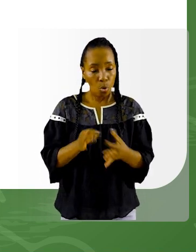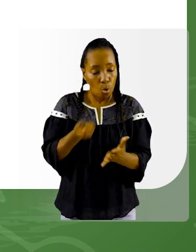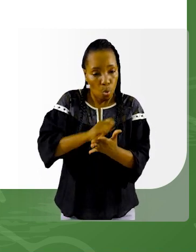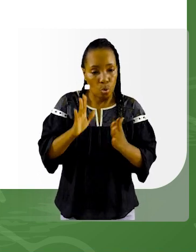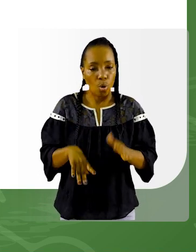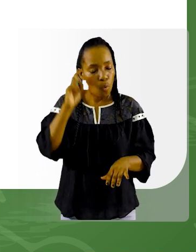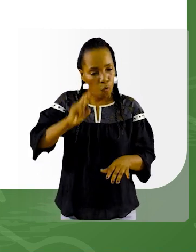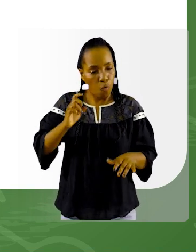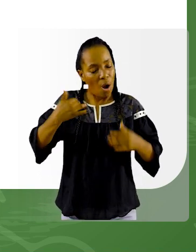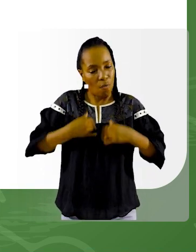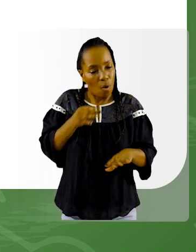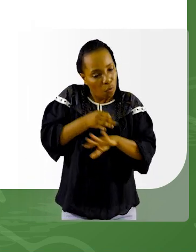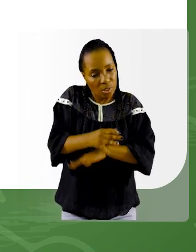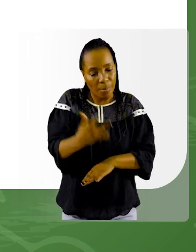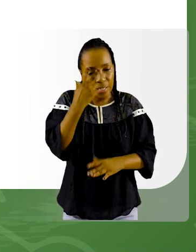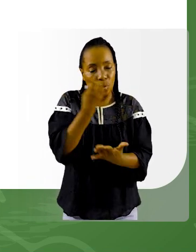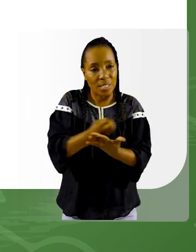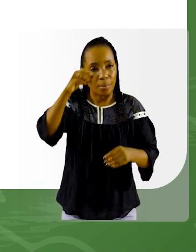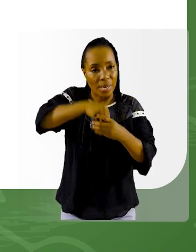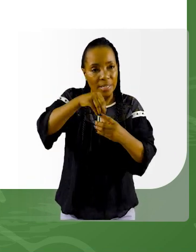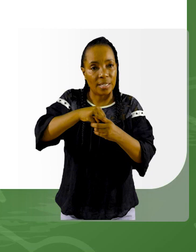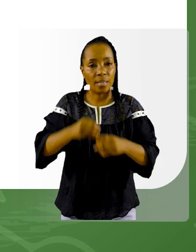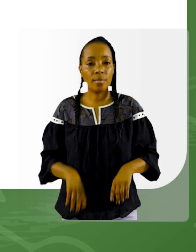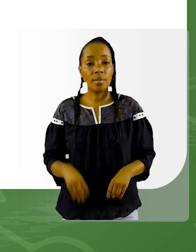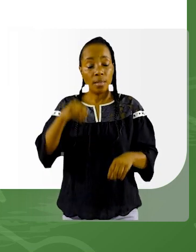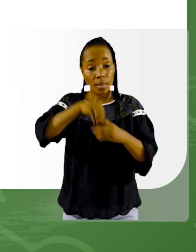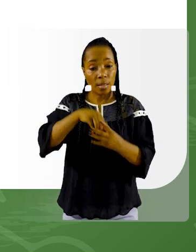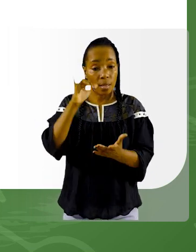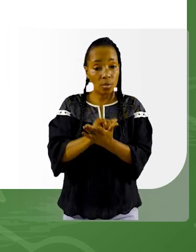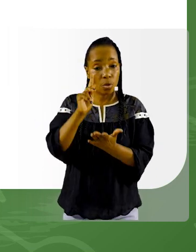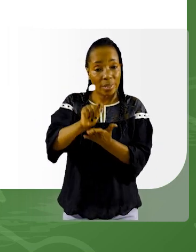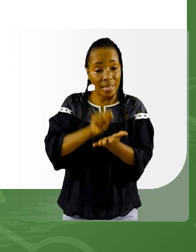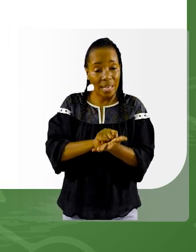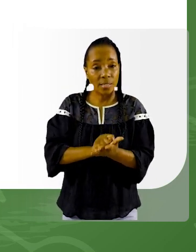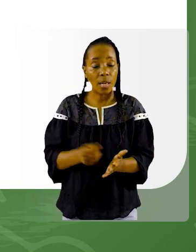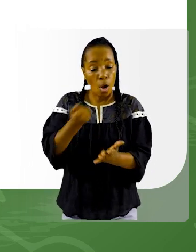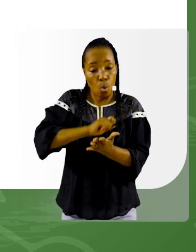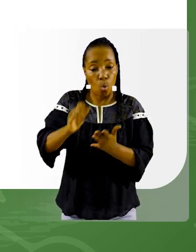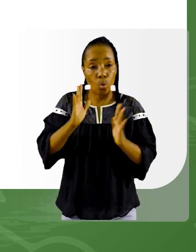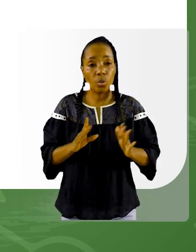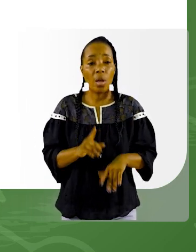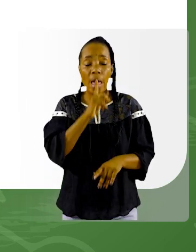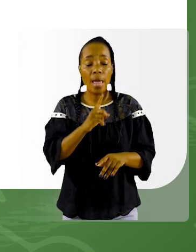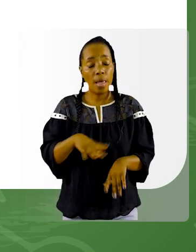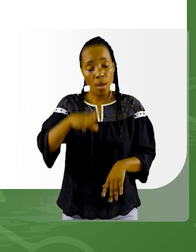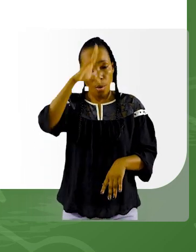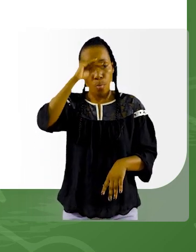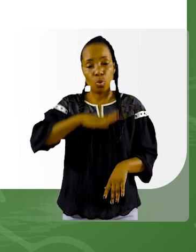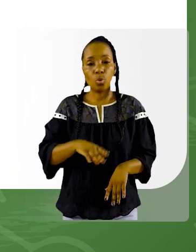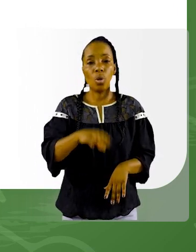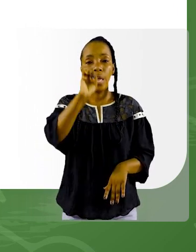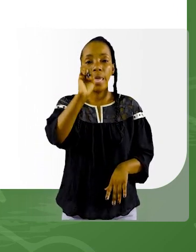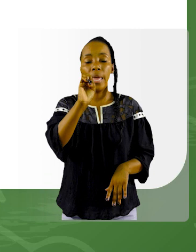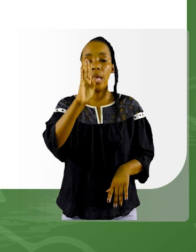éléments. Pour le texte qui nous sert de support, l'auteur de ce texte est Ebongue Soel. Il s'adresse